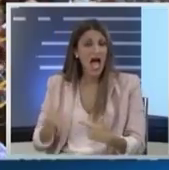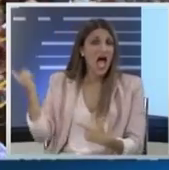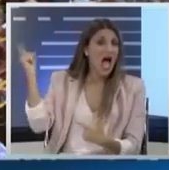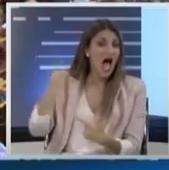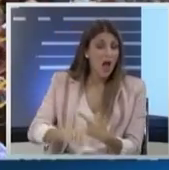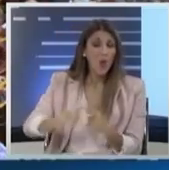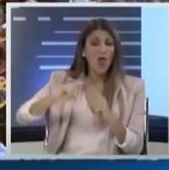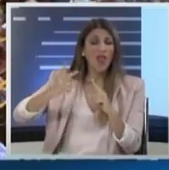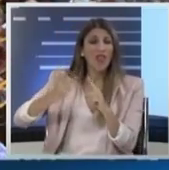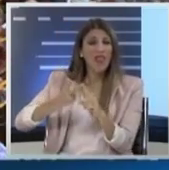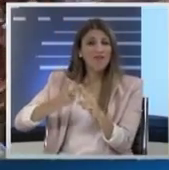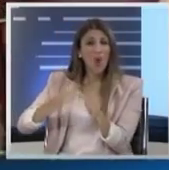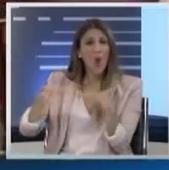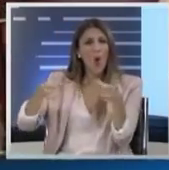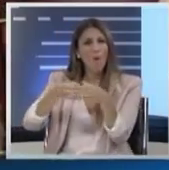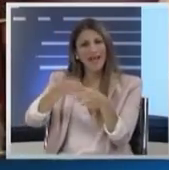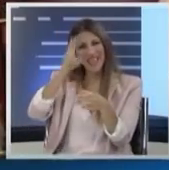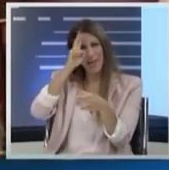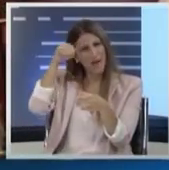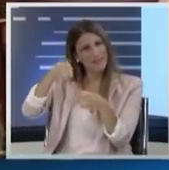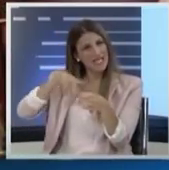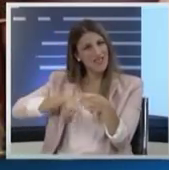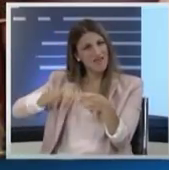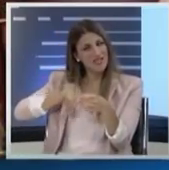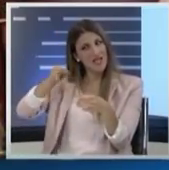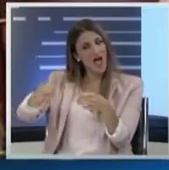το μεγάλο θέμα. Δεν είχατε συνάντηση, άρα το δημοσίευμα είναι,